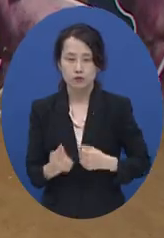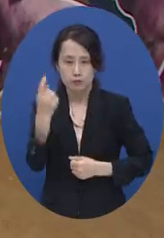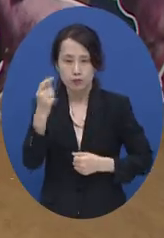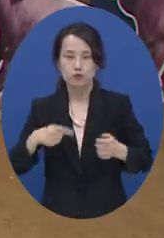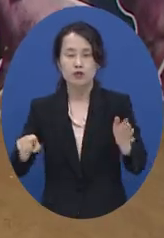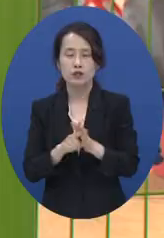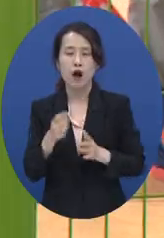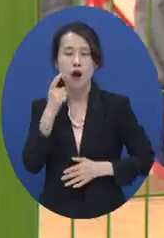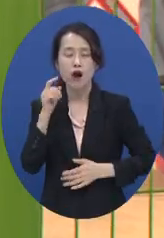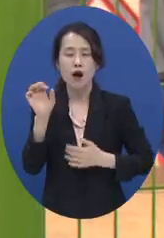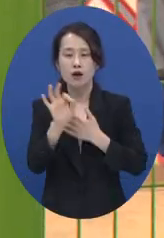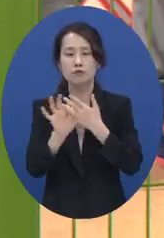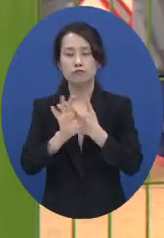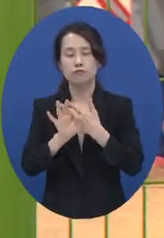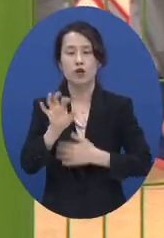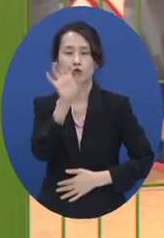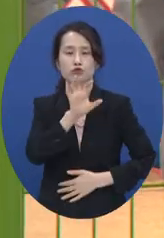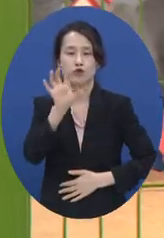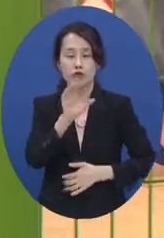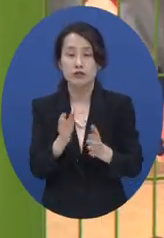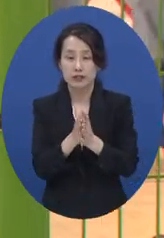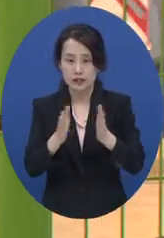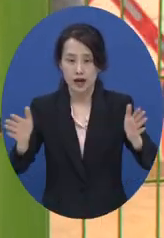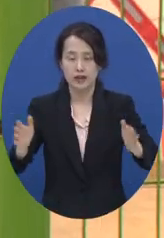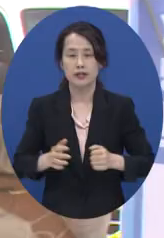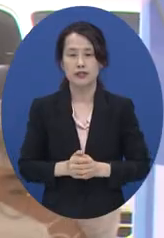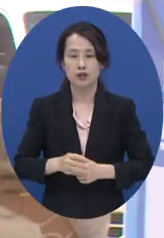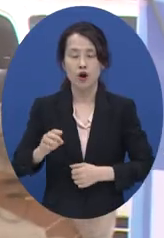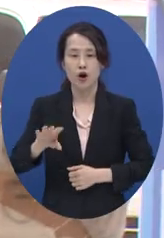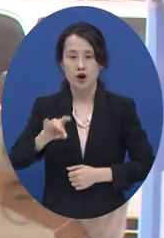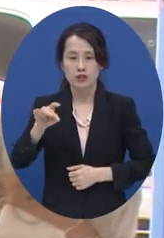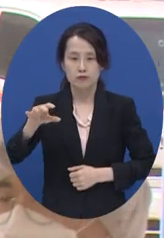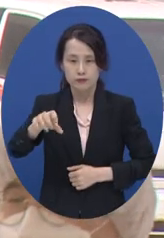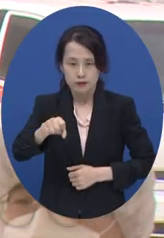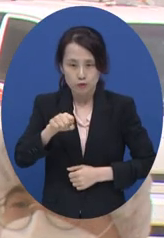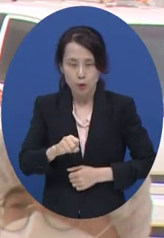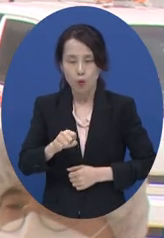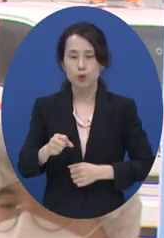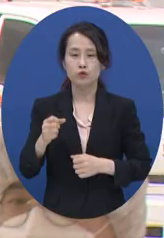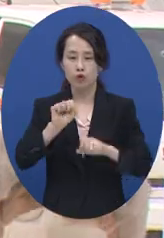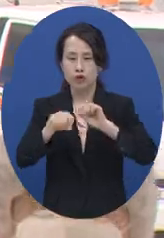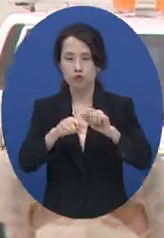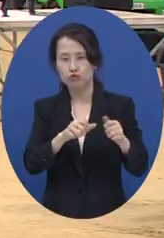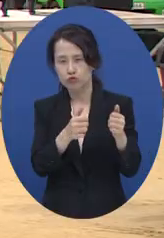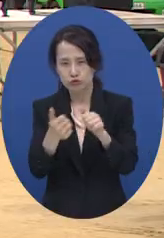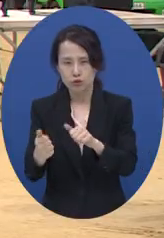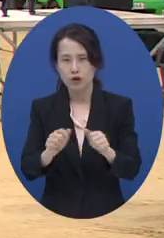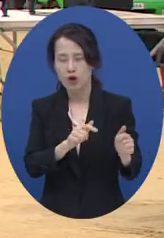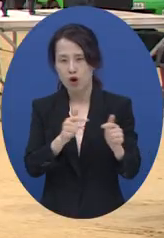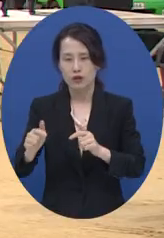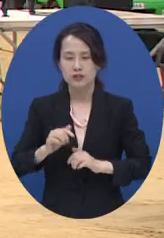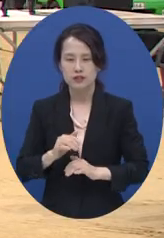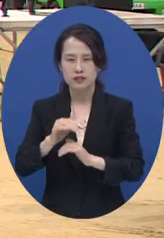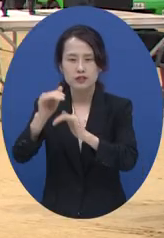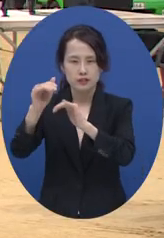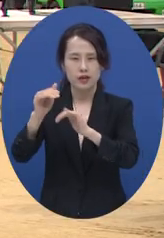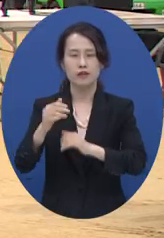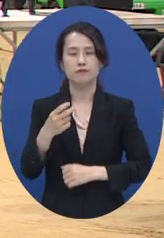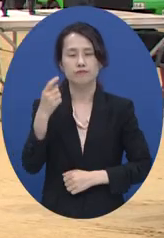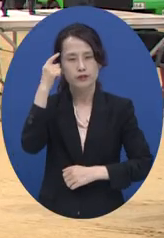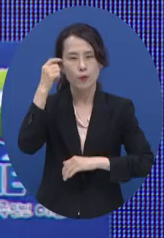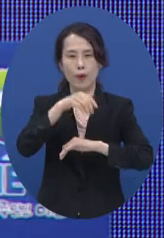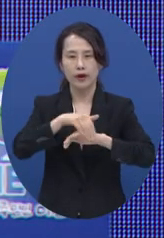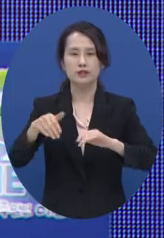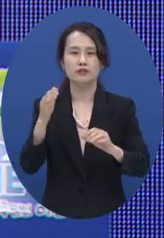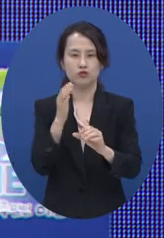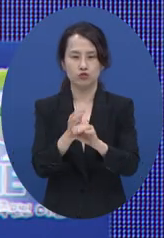가상 방역 훈련을 실시했습니다. 시료 채취부터 가축 살 처분까지 필요한 모든 과정을 짚었습니다. 내